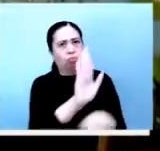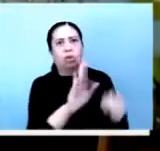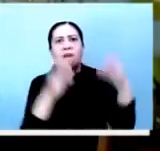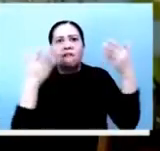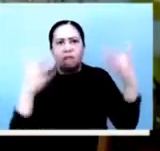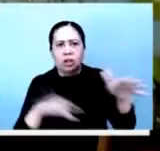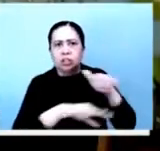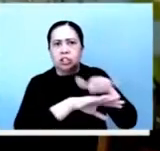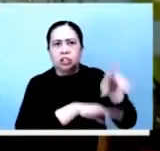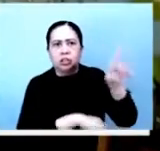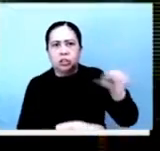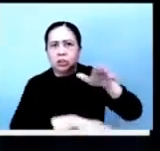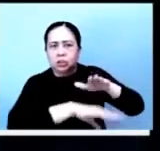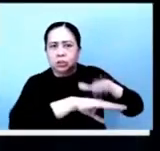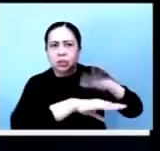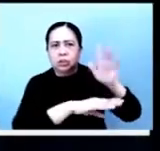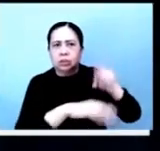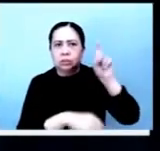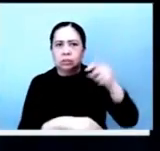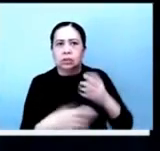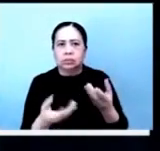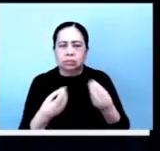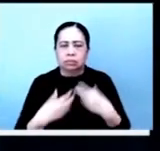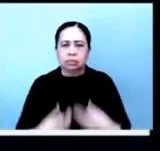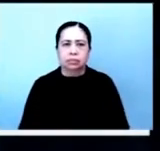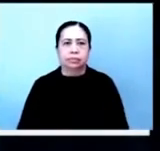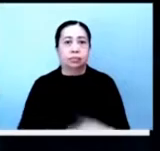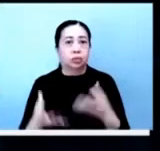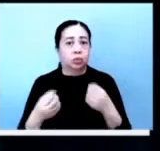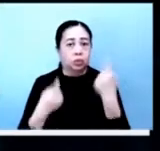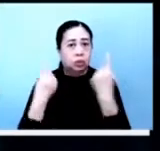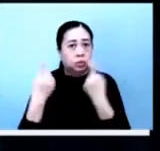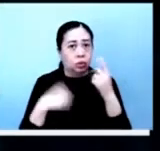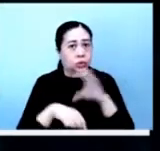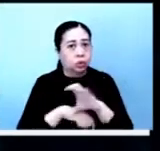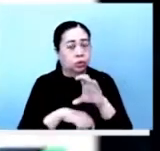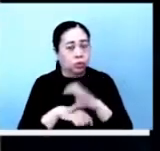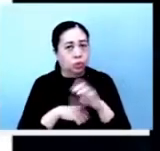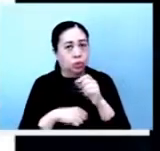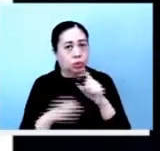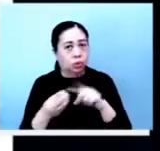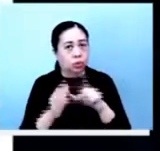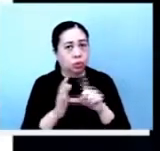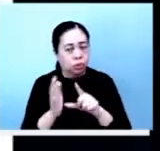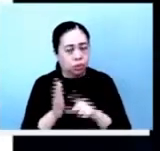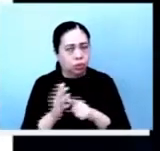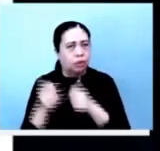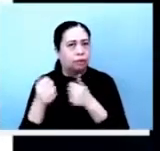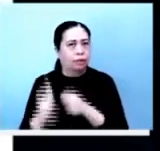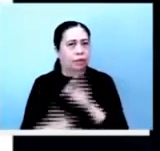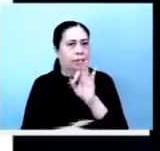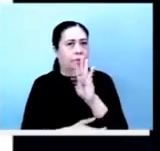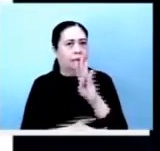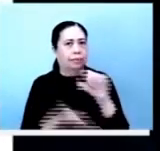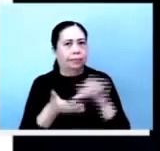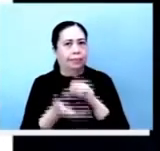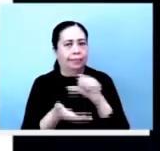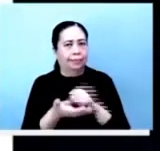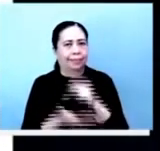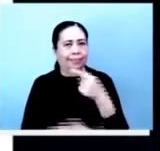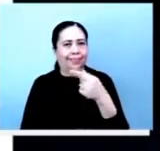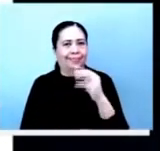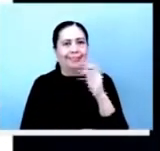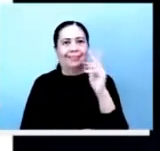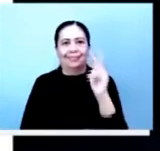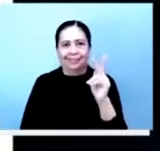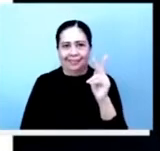ang inyong demand letter. Kung kayo po ay may nais ikonsulta sa inyong lingkod, i-follow lang ang Facebook page ng Good Morning